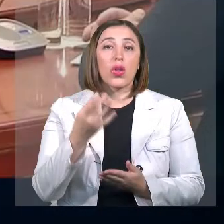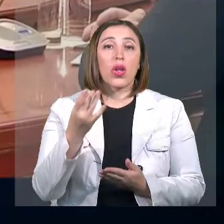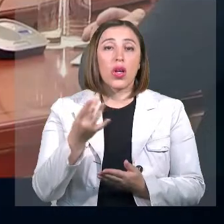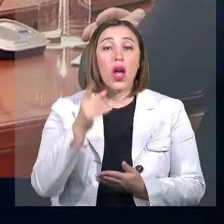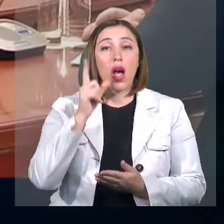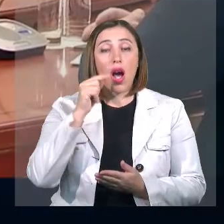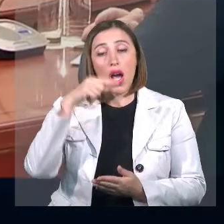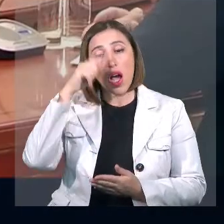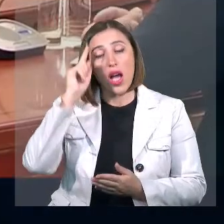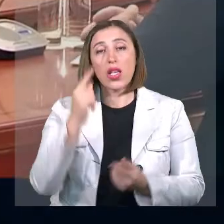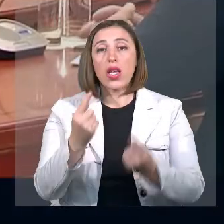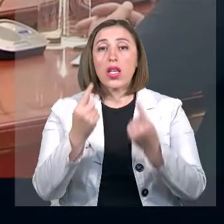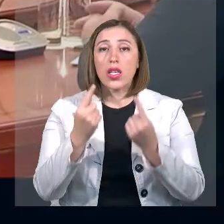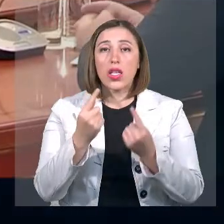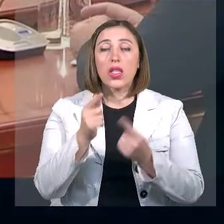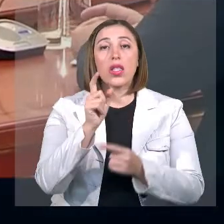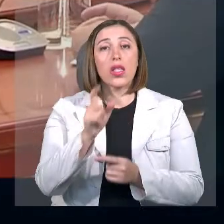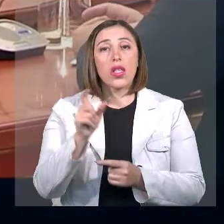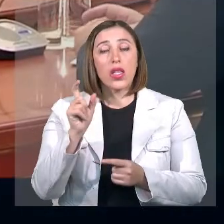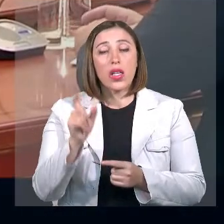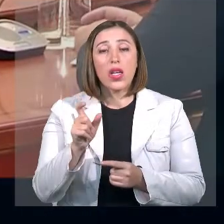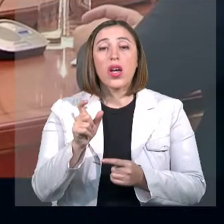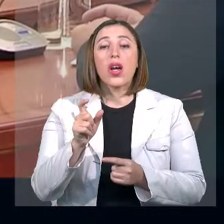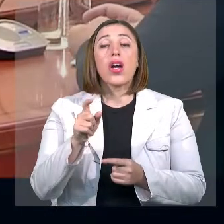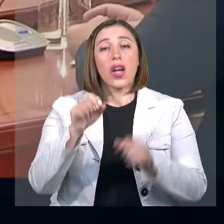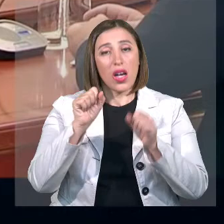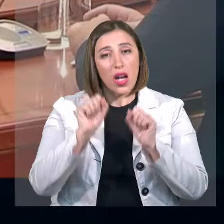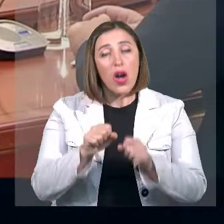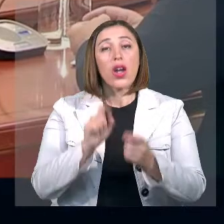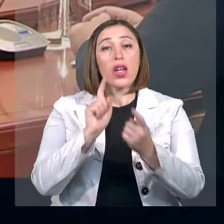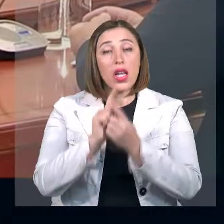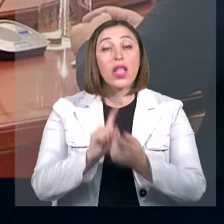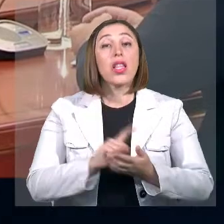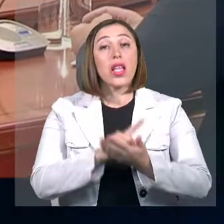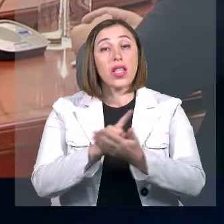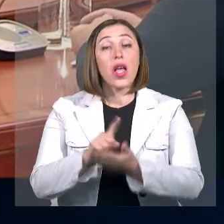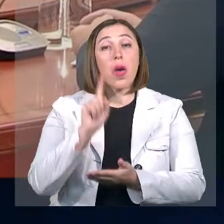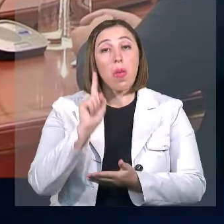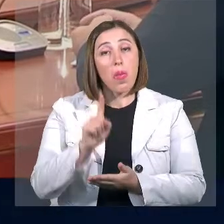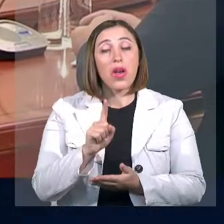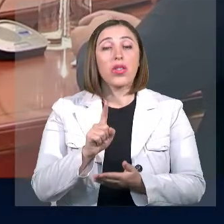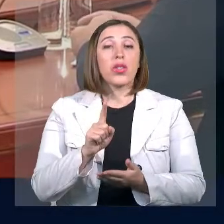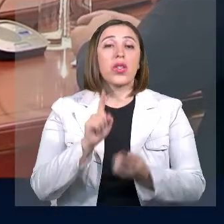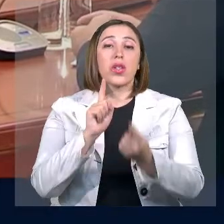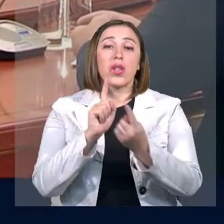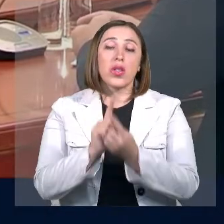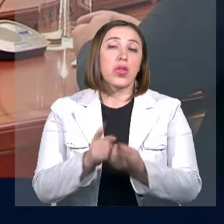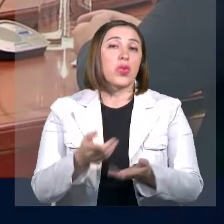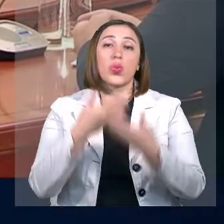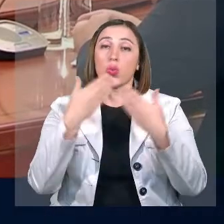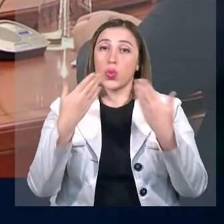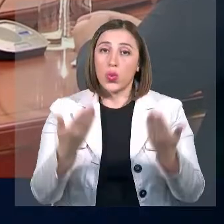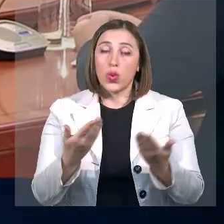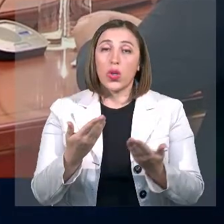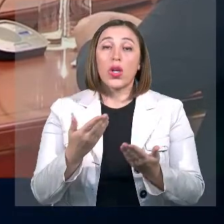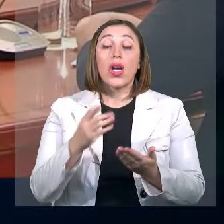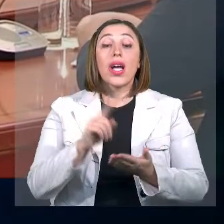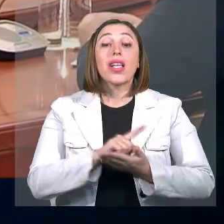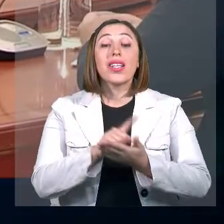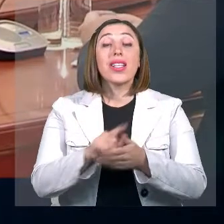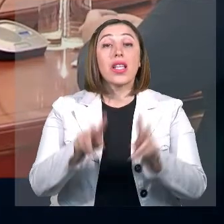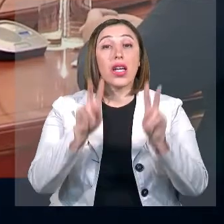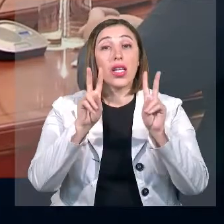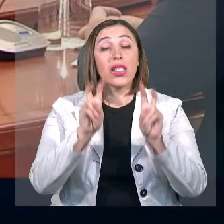ու ադրբեջանցի պաշտոնյաները հնարավորություն ունեին բանակցելու, բայց չօգտագործեցին առիթից, իսկ քննարկման